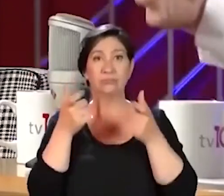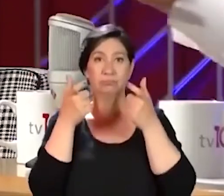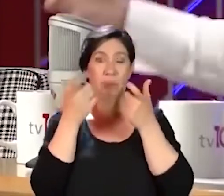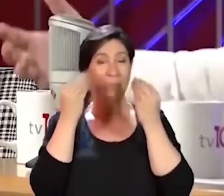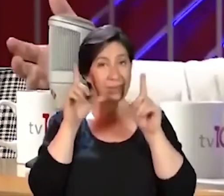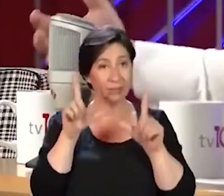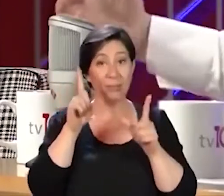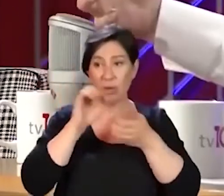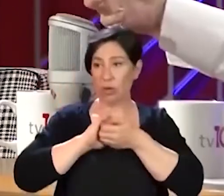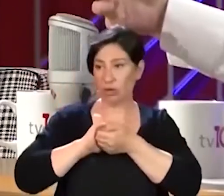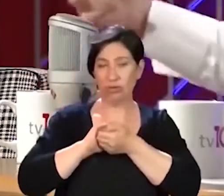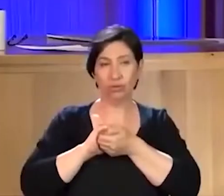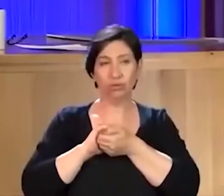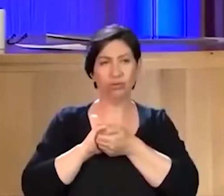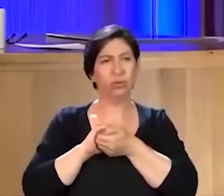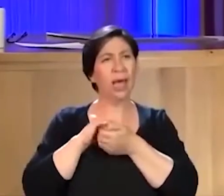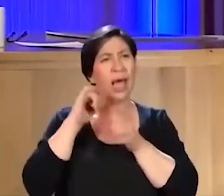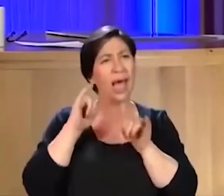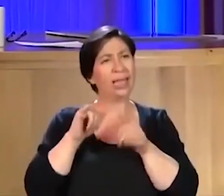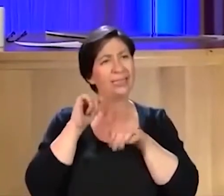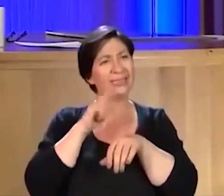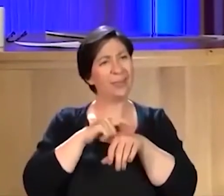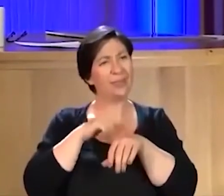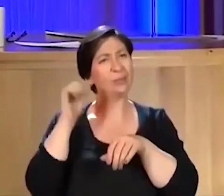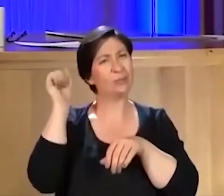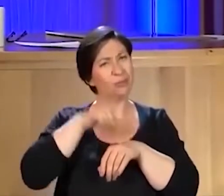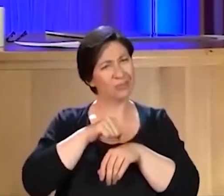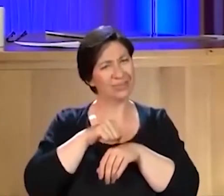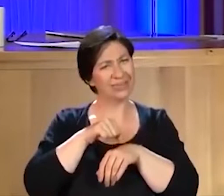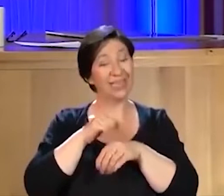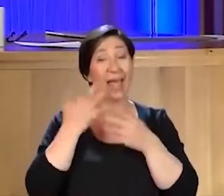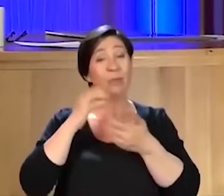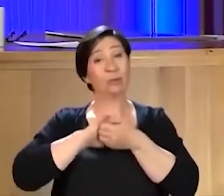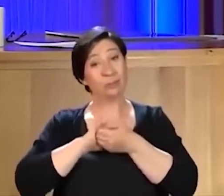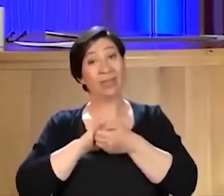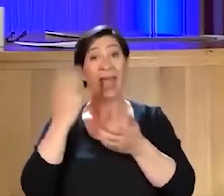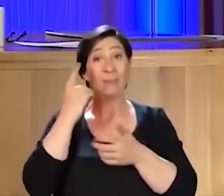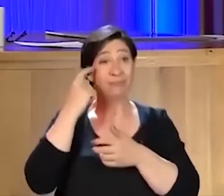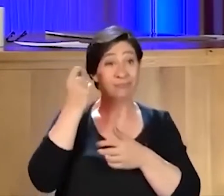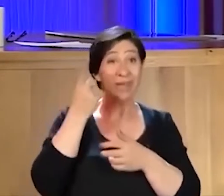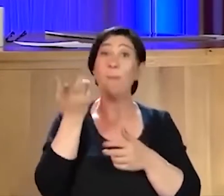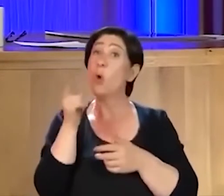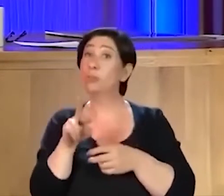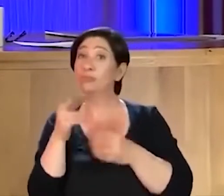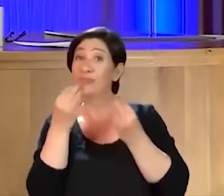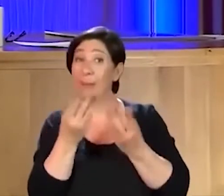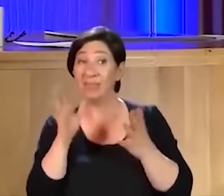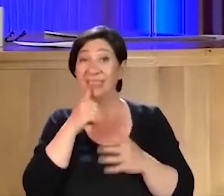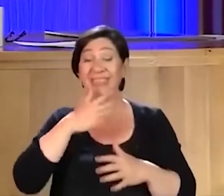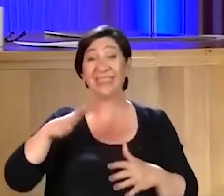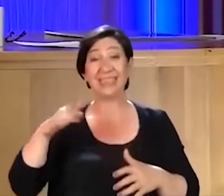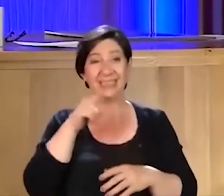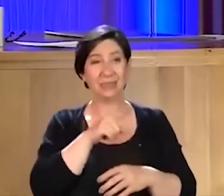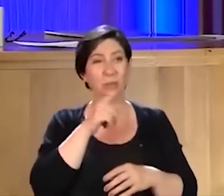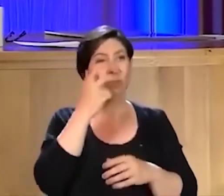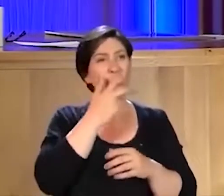bir tane dostunuz aynı zamanda dostunuz aynı zamanda düşmanınız hem dost Hem yaratıcı hem ölümcül de olabilecek Deniz bu senin